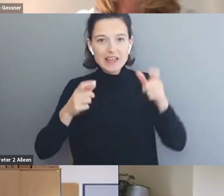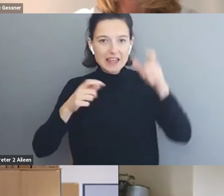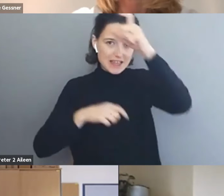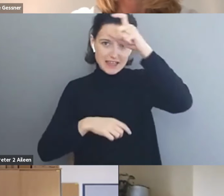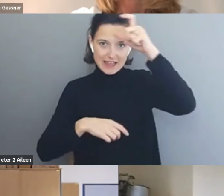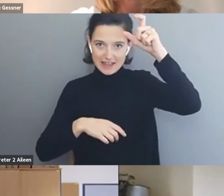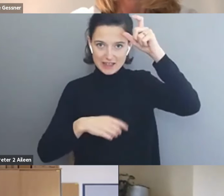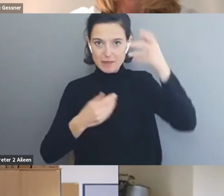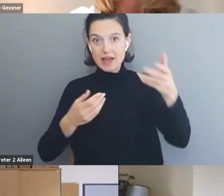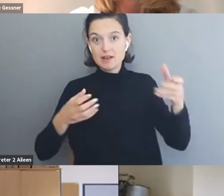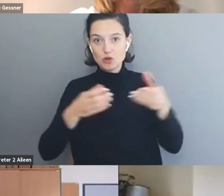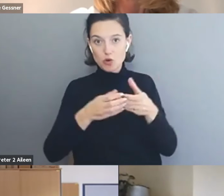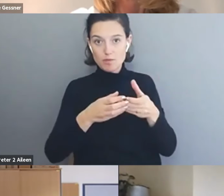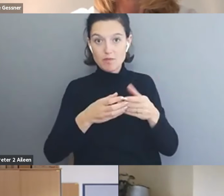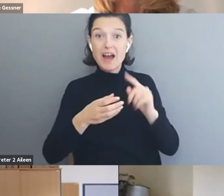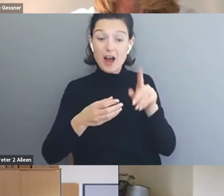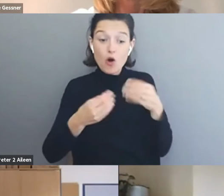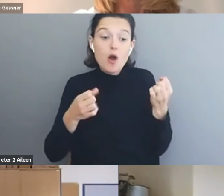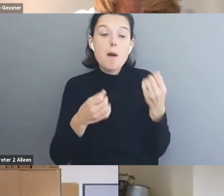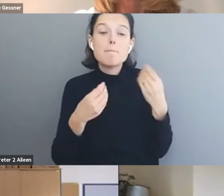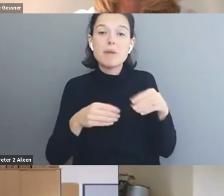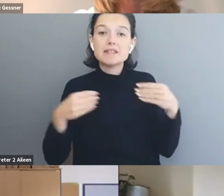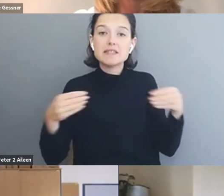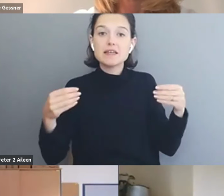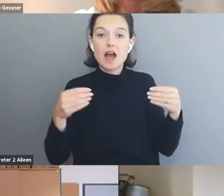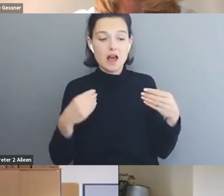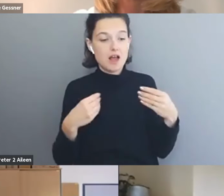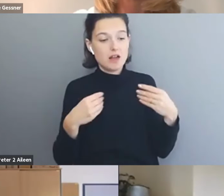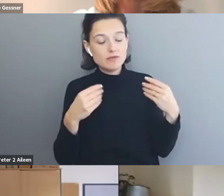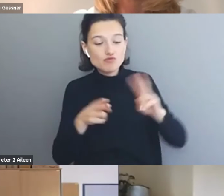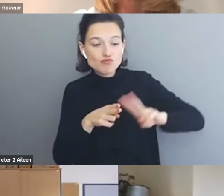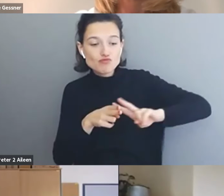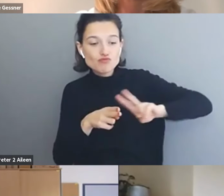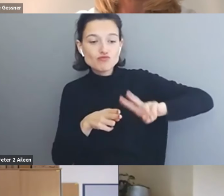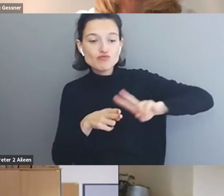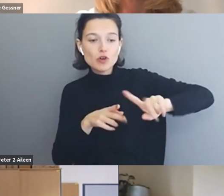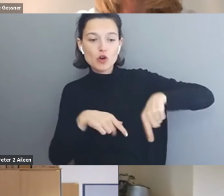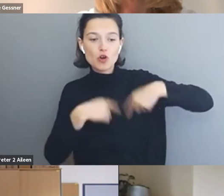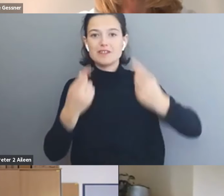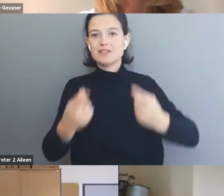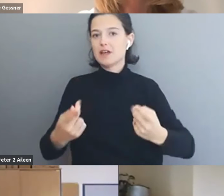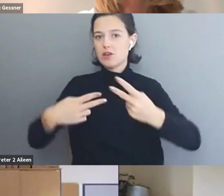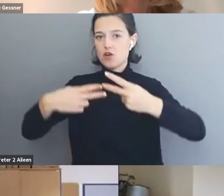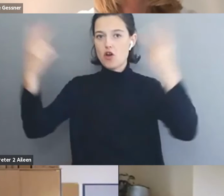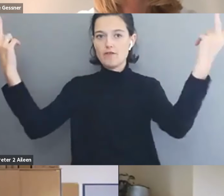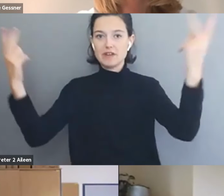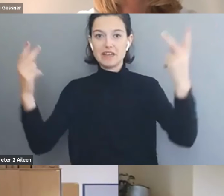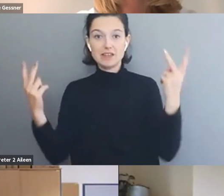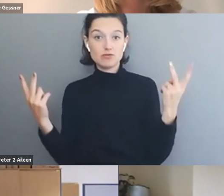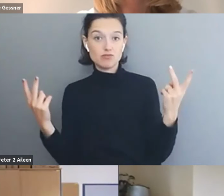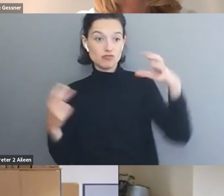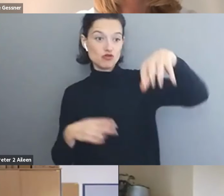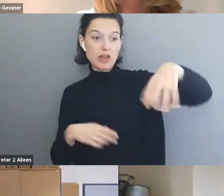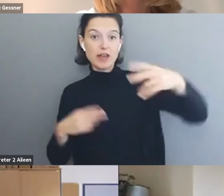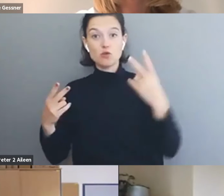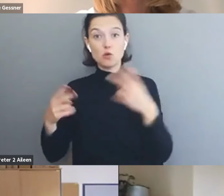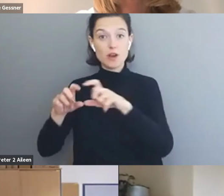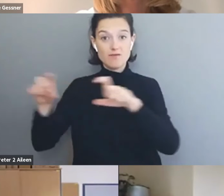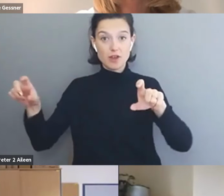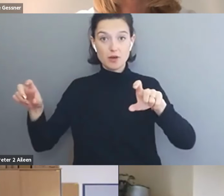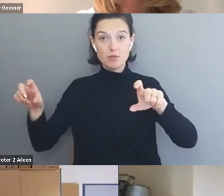Material erarbeitet, das wir dann den öffentlichen Stellen und natürlich auch interessierten Unternehmen zur Verfügung stellen. Und